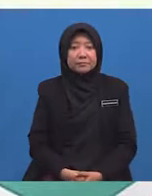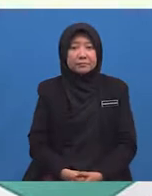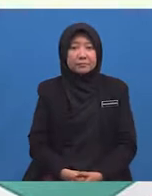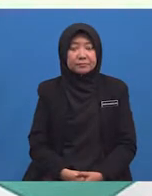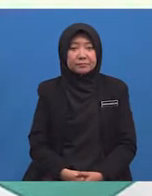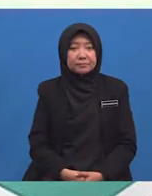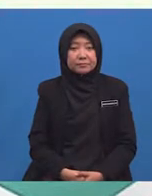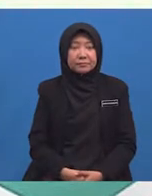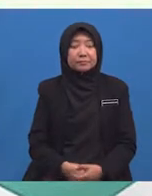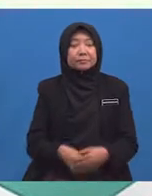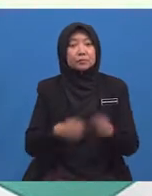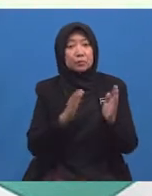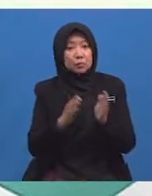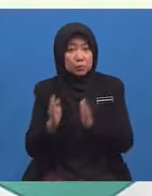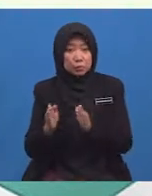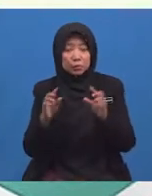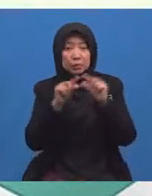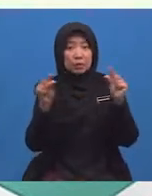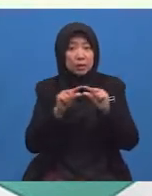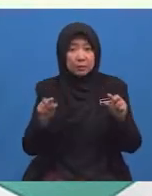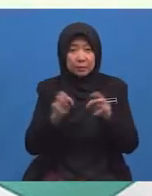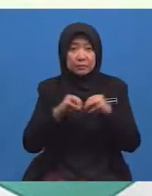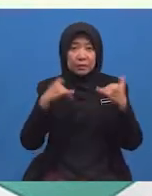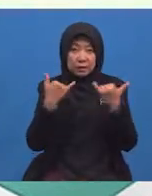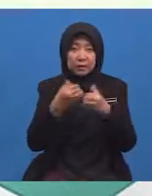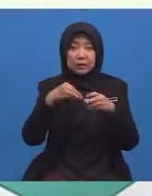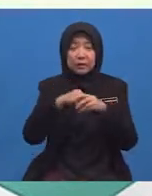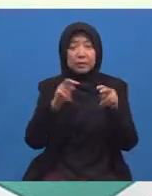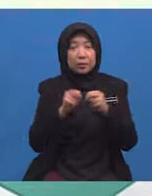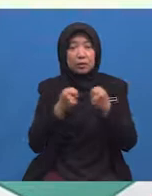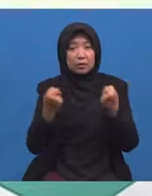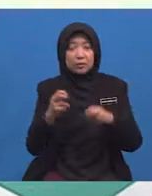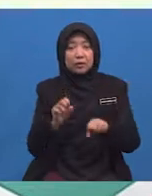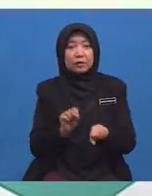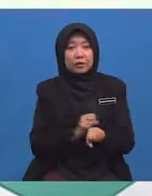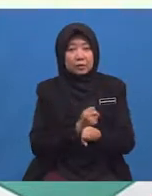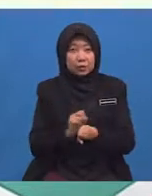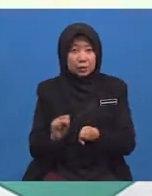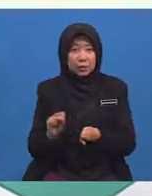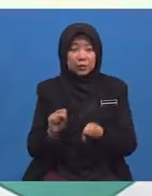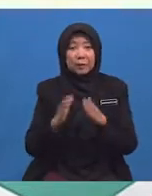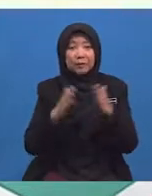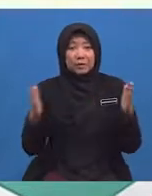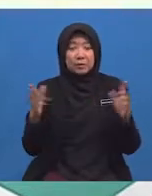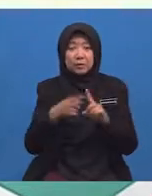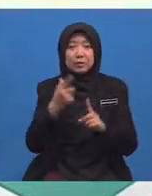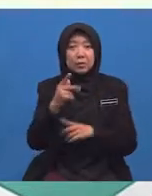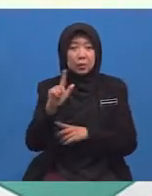Manakala, susun lapis masyarakat yang terdapat dalam teks novel Saudagar Besar dari Kuala Lumpur